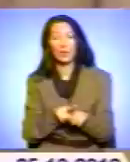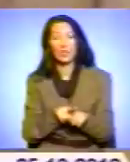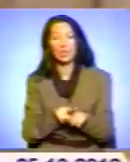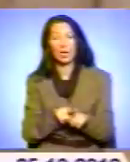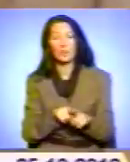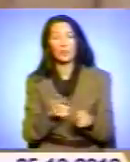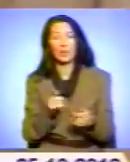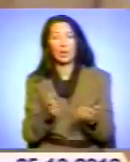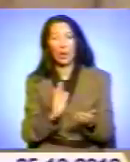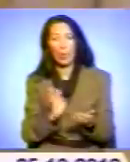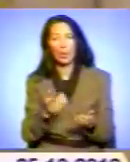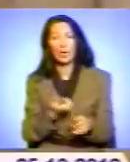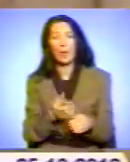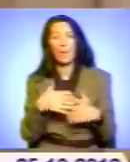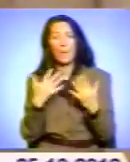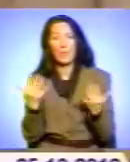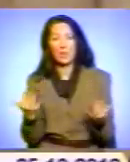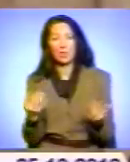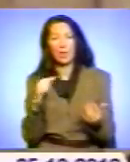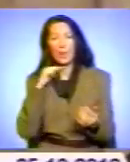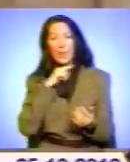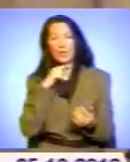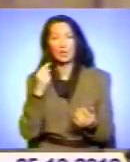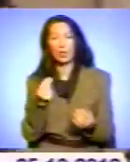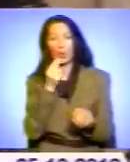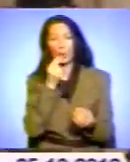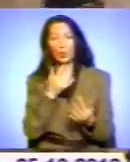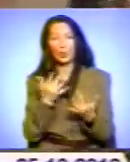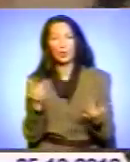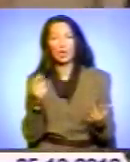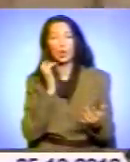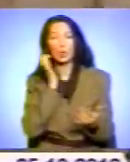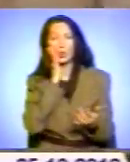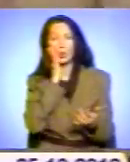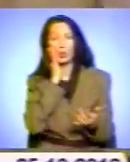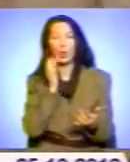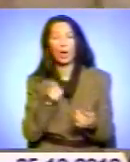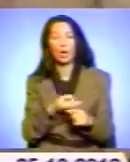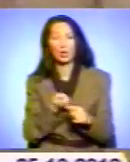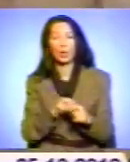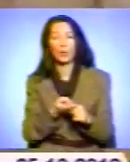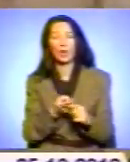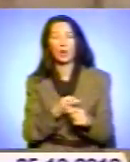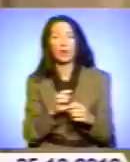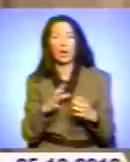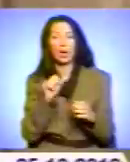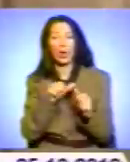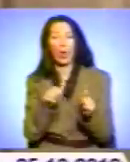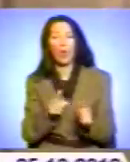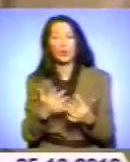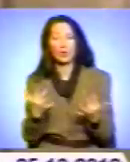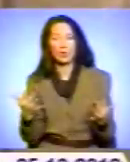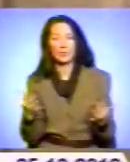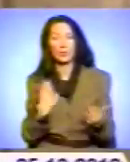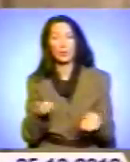звичайно, але буде значно більше м'ясної продукції, цукру, картоплі, овочі і іншої продукції. І буде